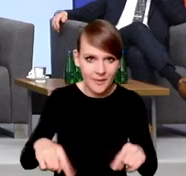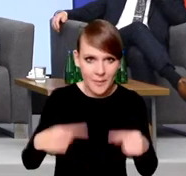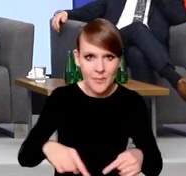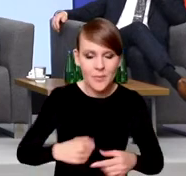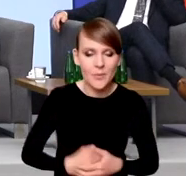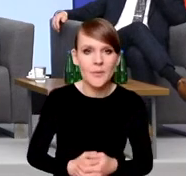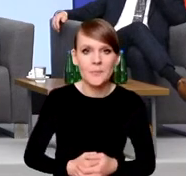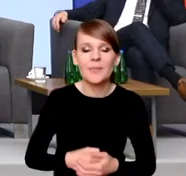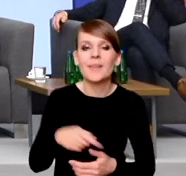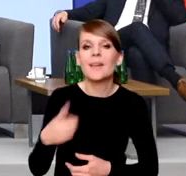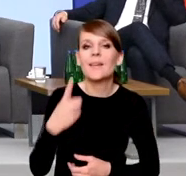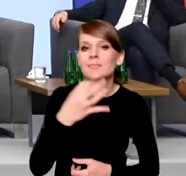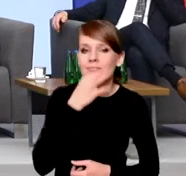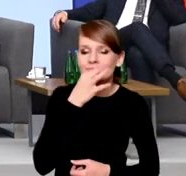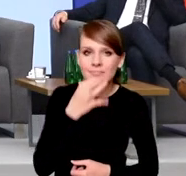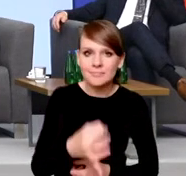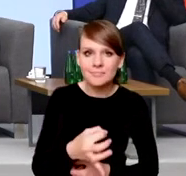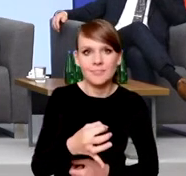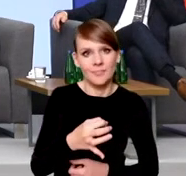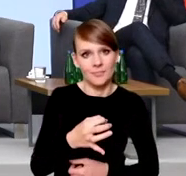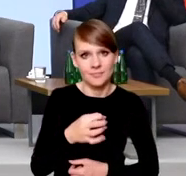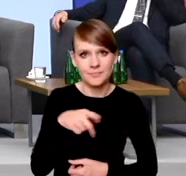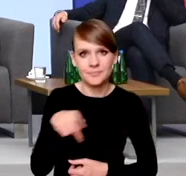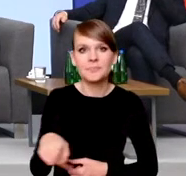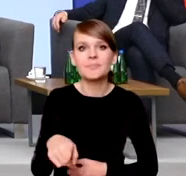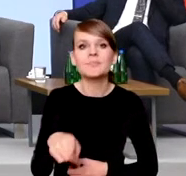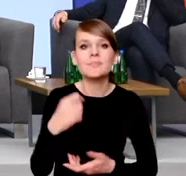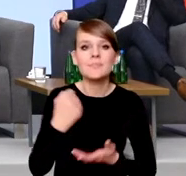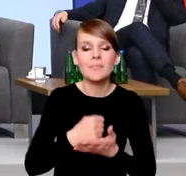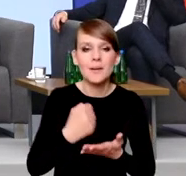Pytanie, które odnosi się w kontekście do